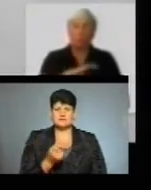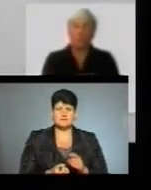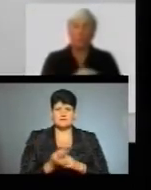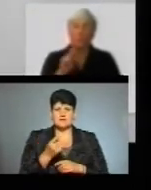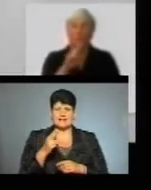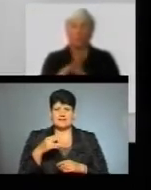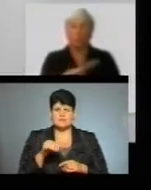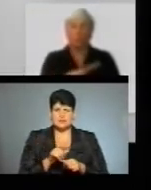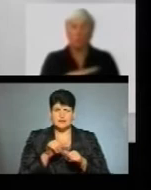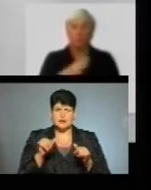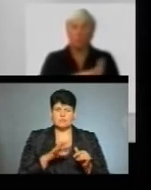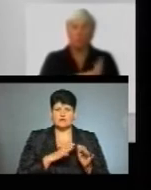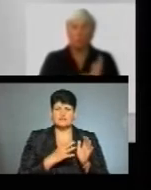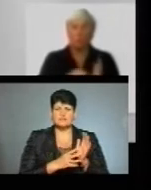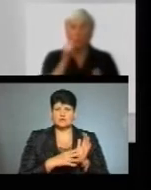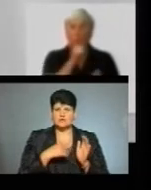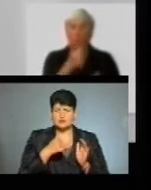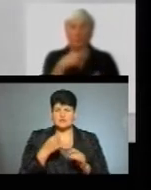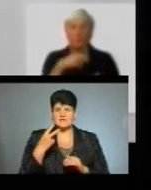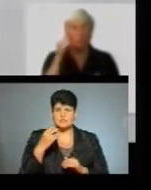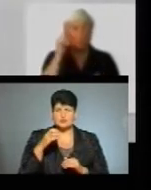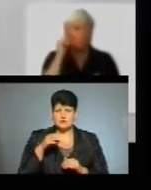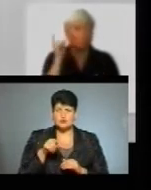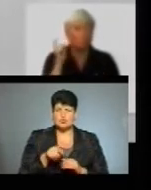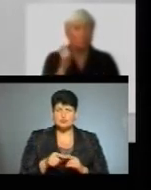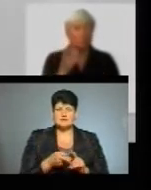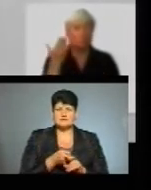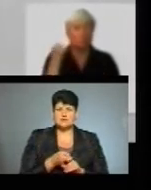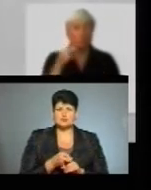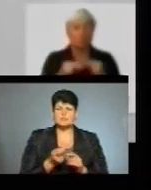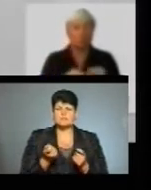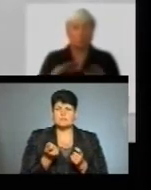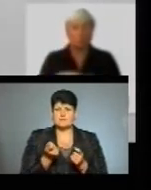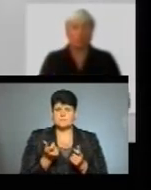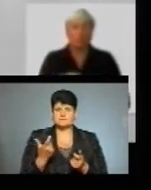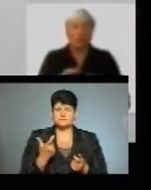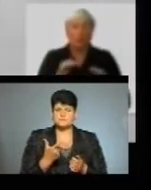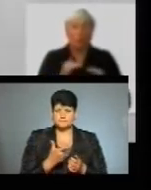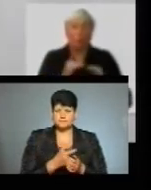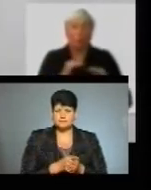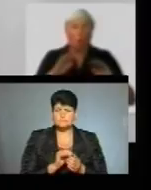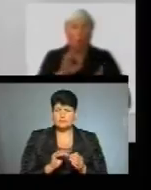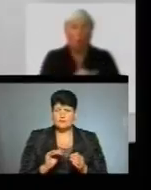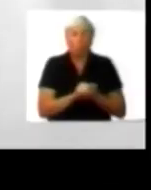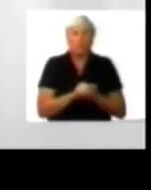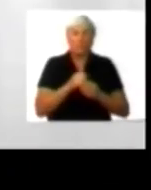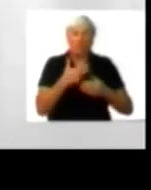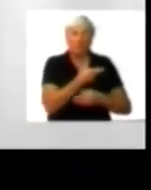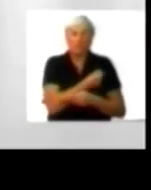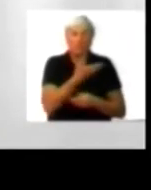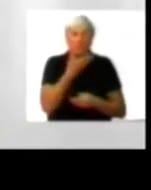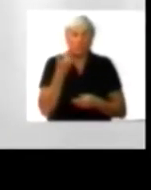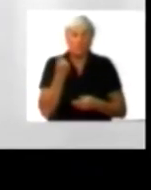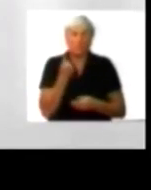була в 90-х роках ХХ століття. Тоді через низьке охоплення дітей вакцинацією та відсутністю